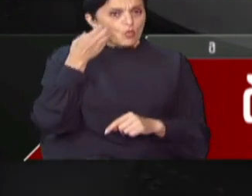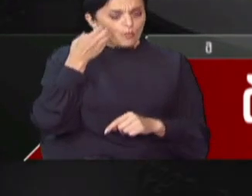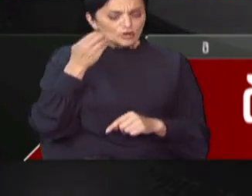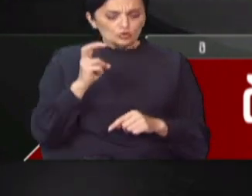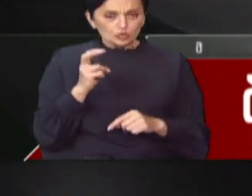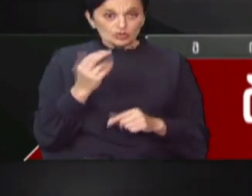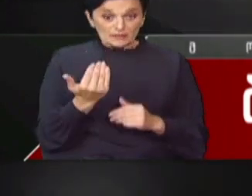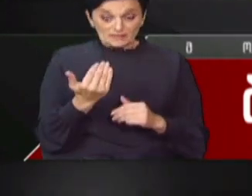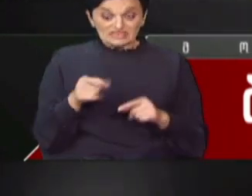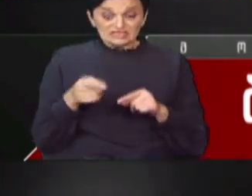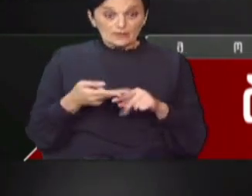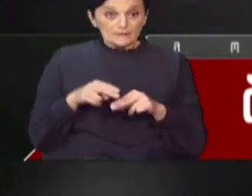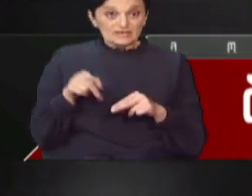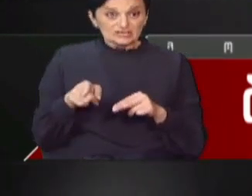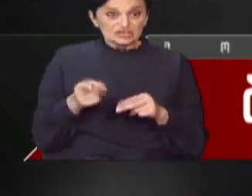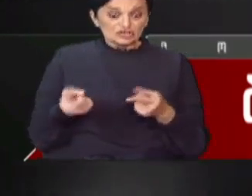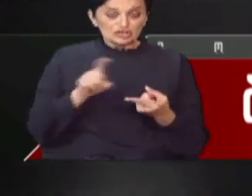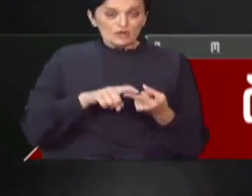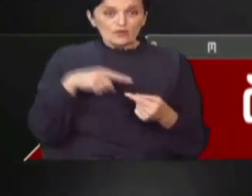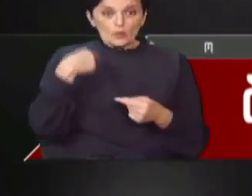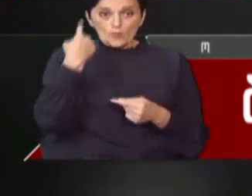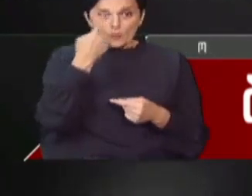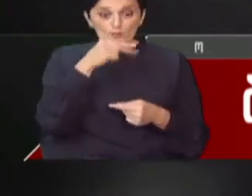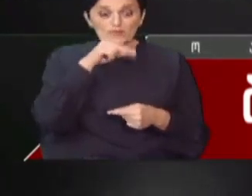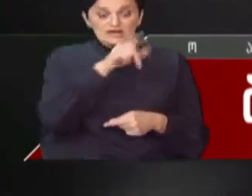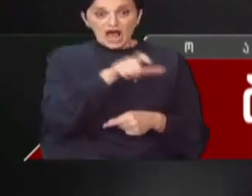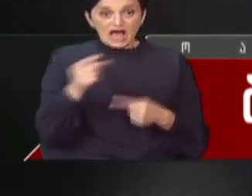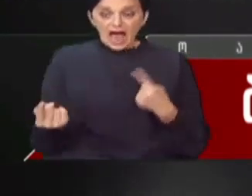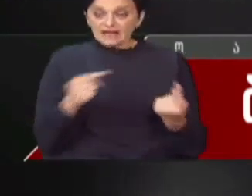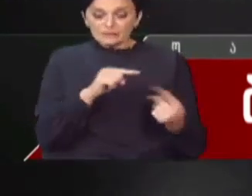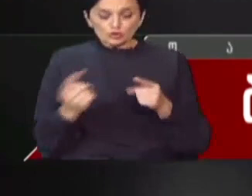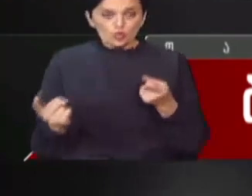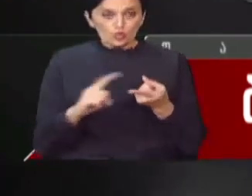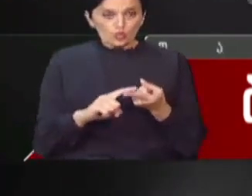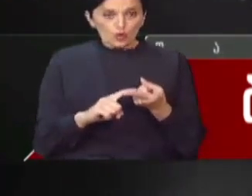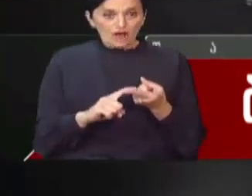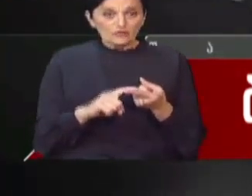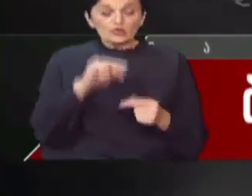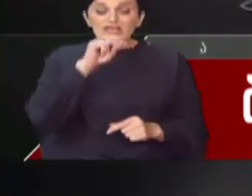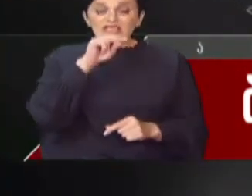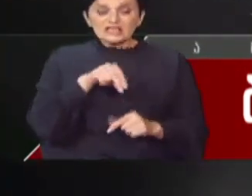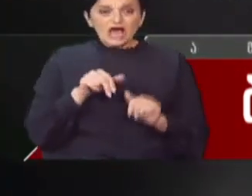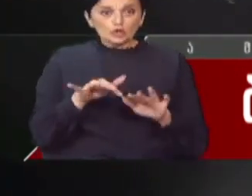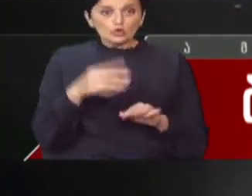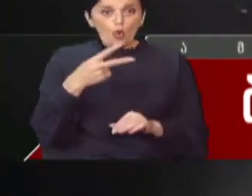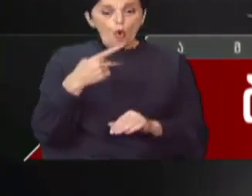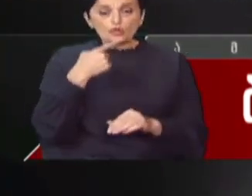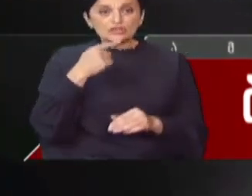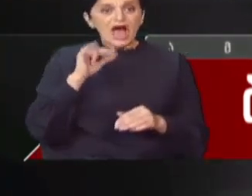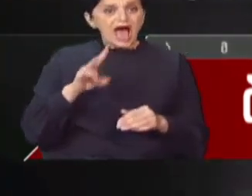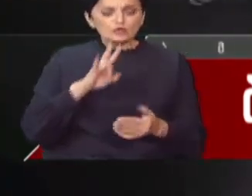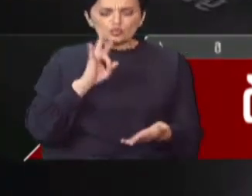ტელეფონები, რის საშუალებითაც ბრალდებული პირები ერთმანეთს უკავშირდებოდნენ. ჩადენილი დანაშაულები 20 წლამდე